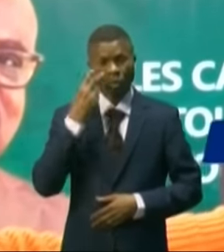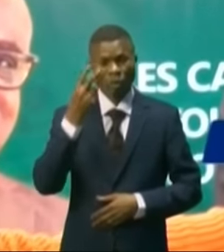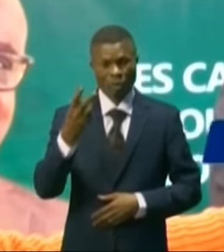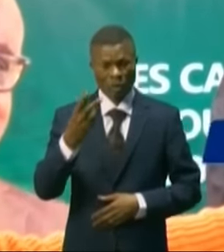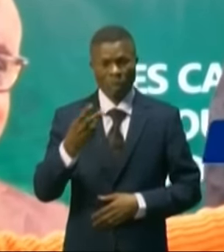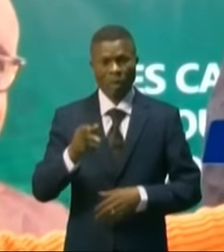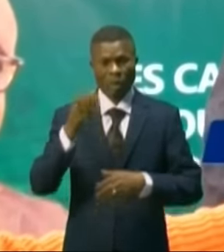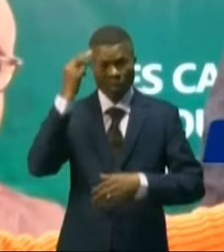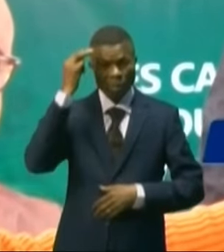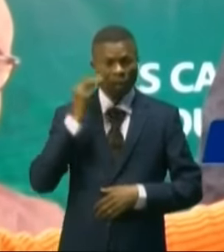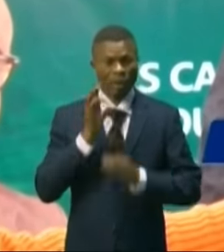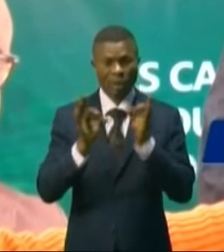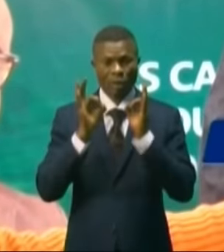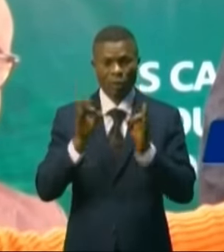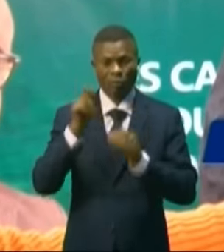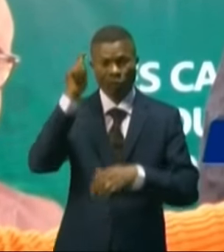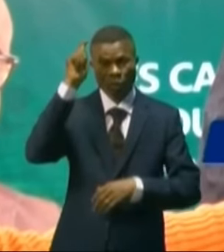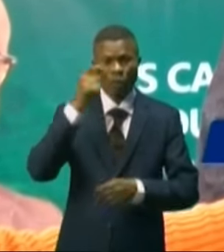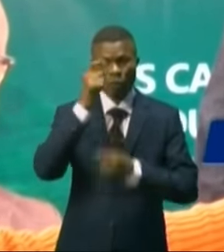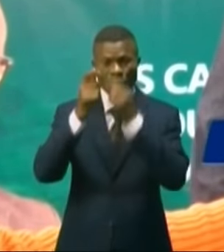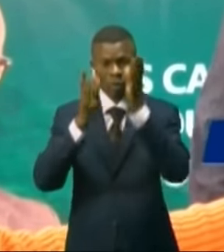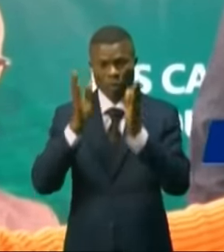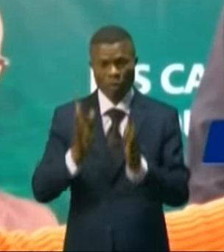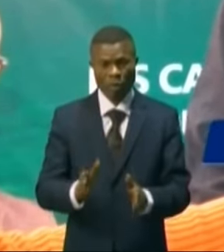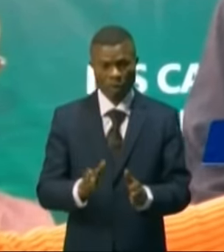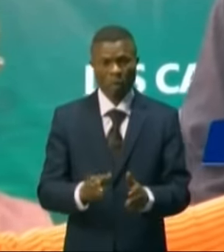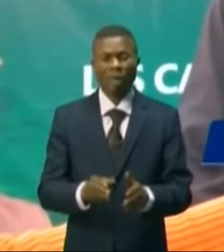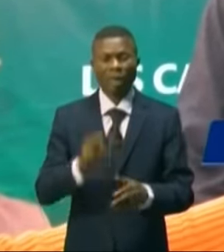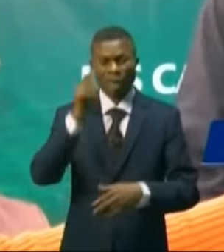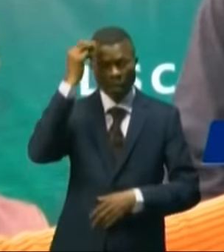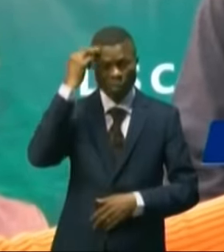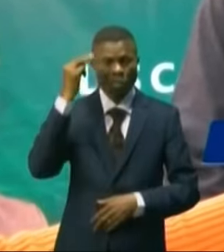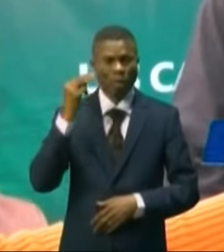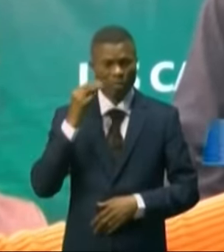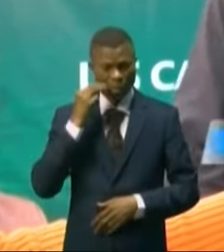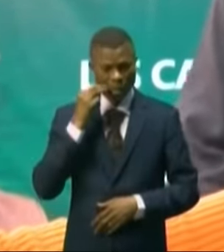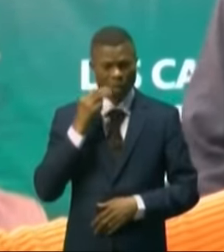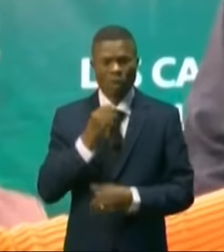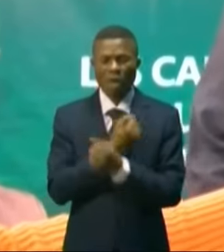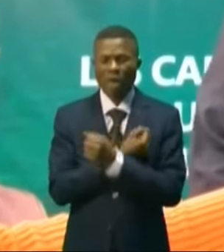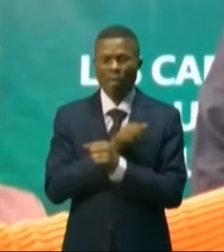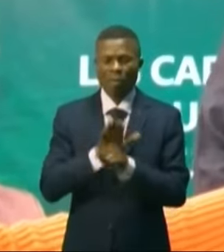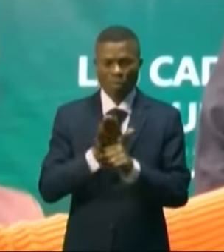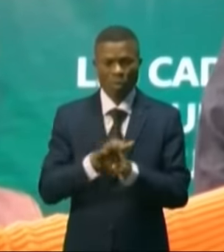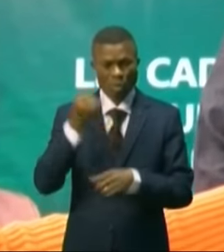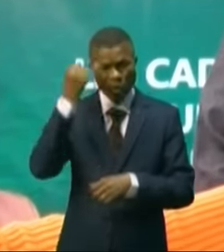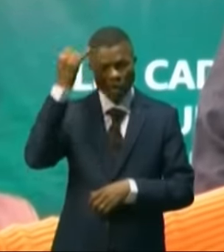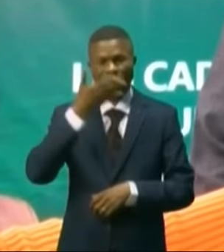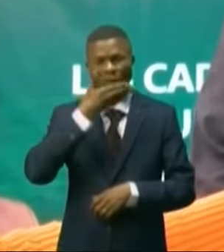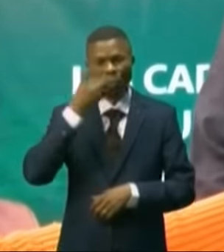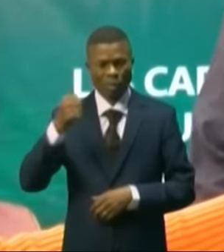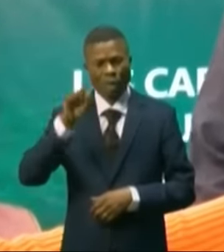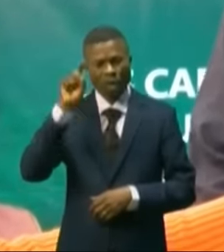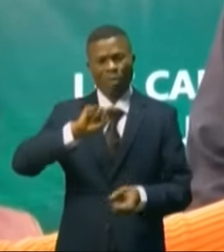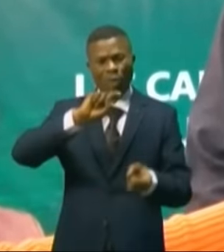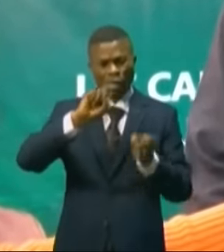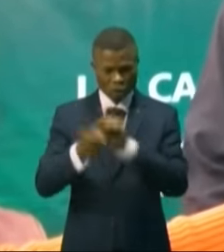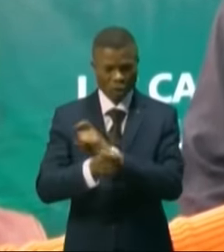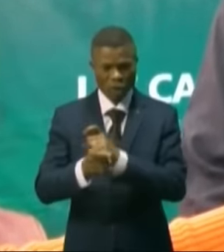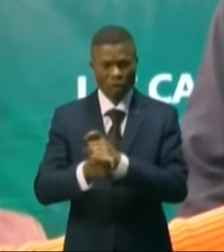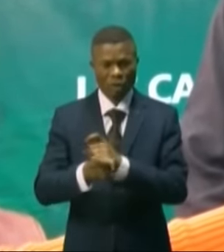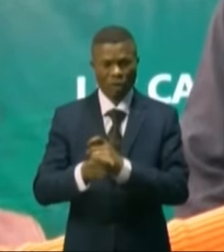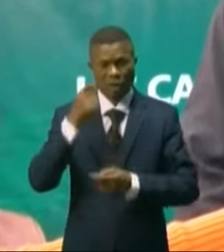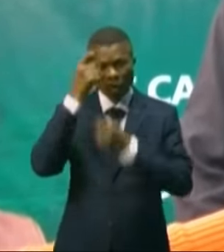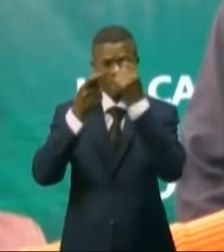l'actuel ministre du Tourisme, c'est un ministre très pragmatique qui vient pour changer la donne du